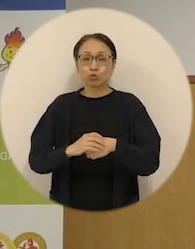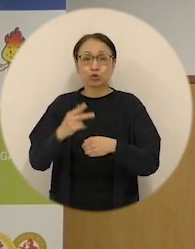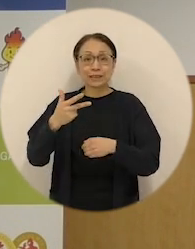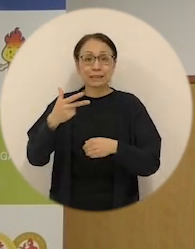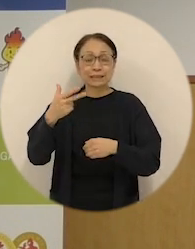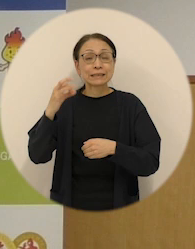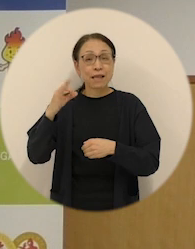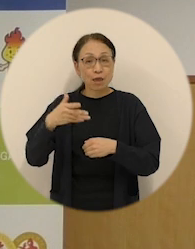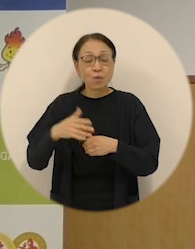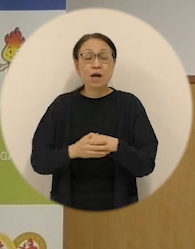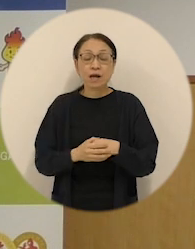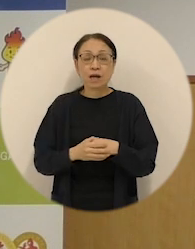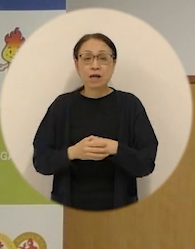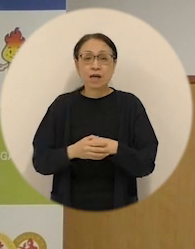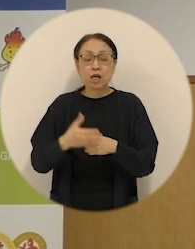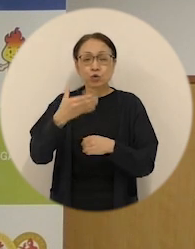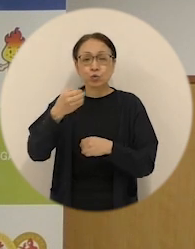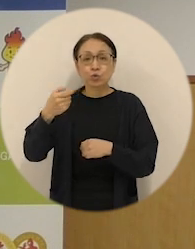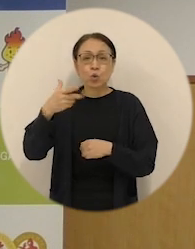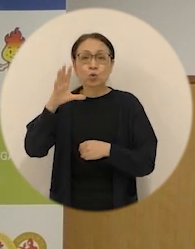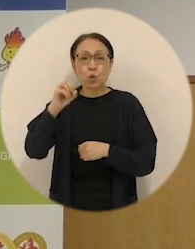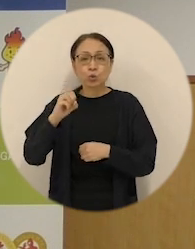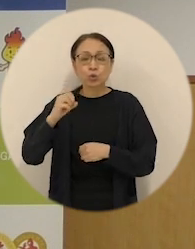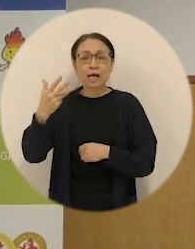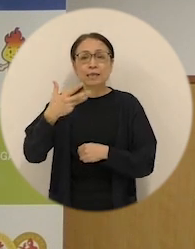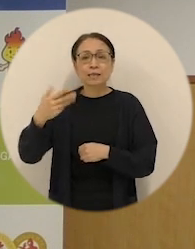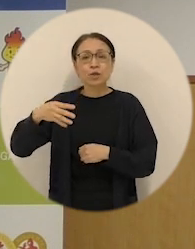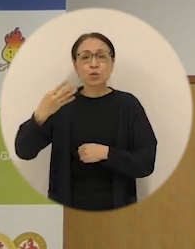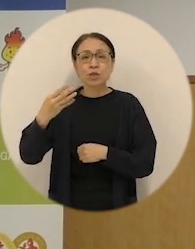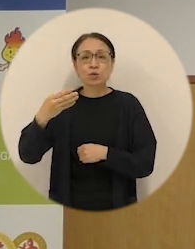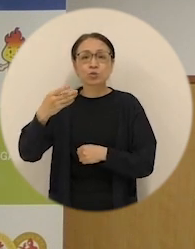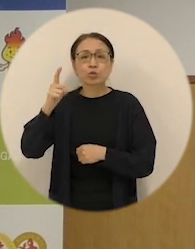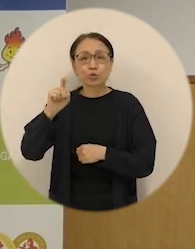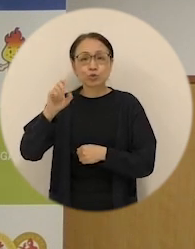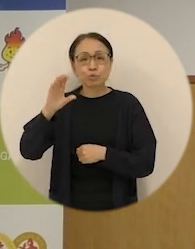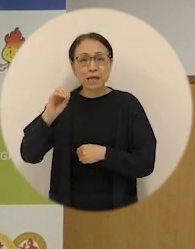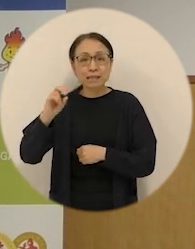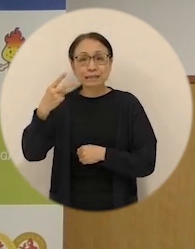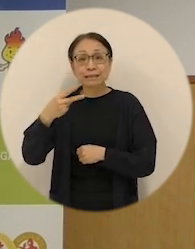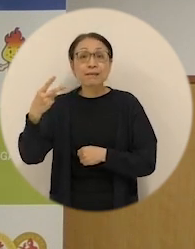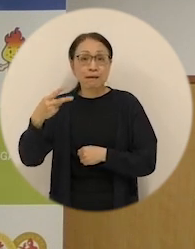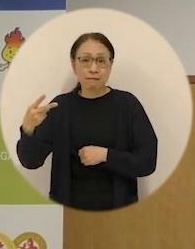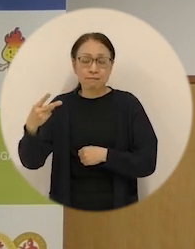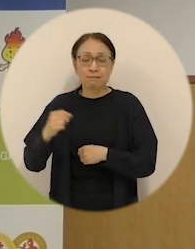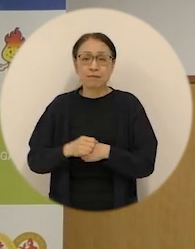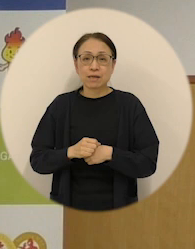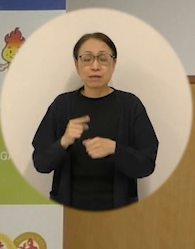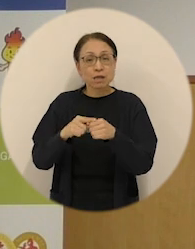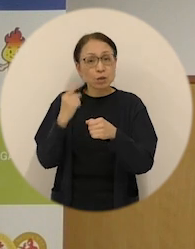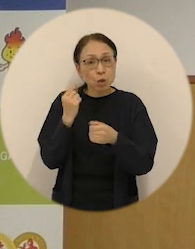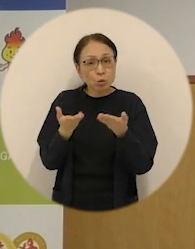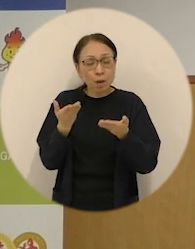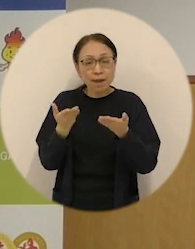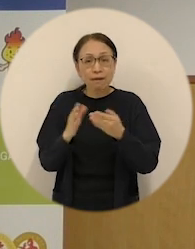は96億8410万2000円で、前年度に比